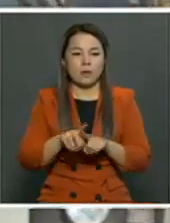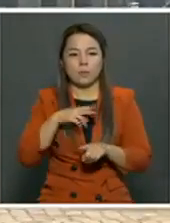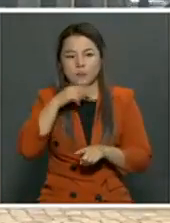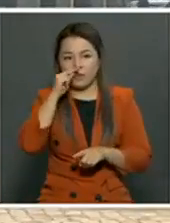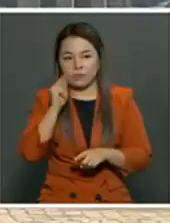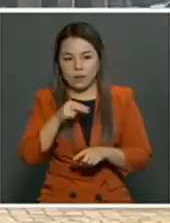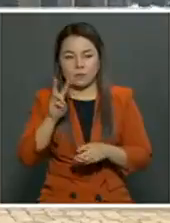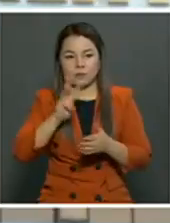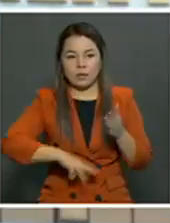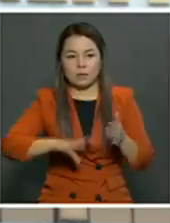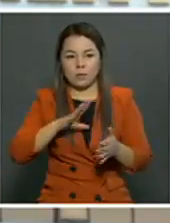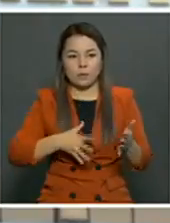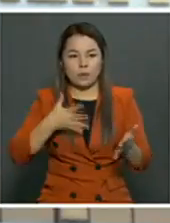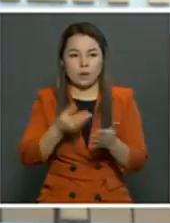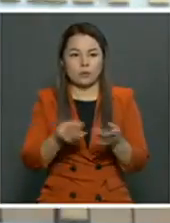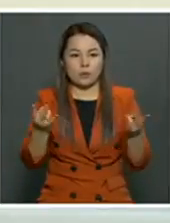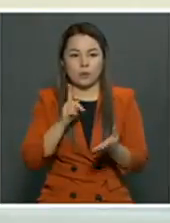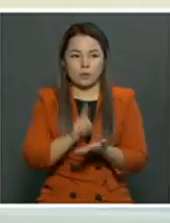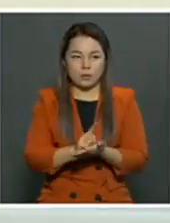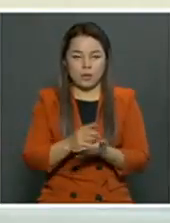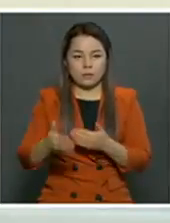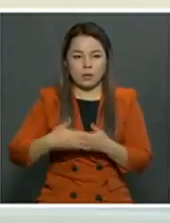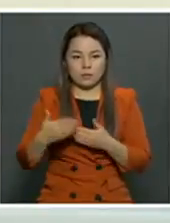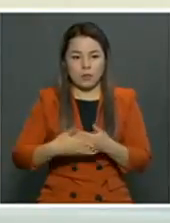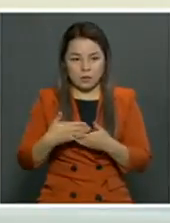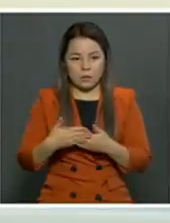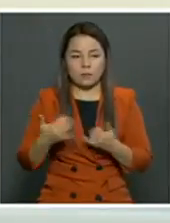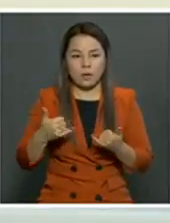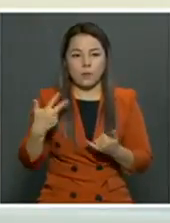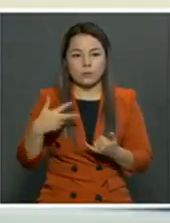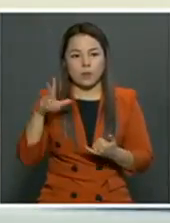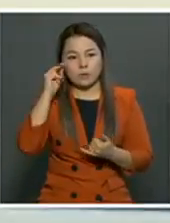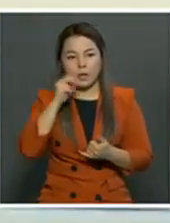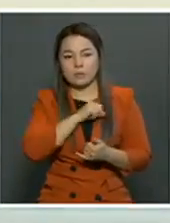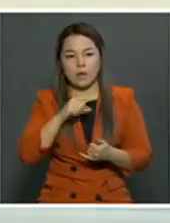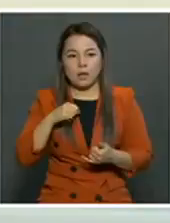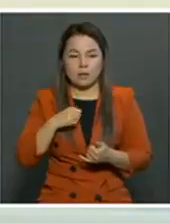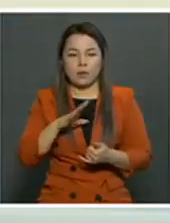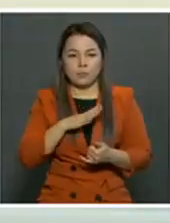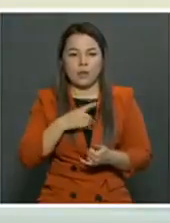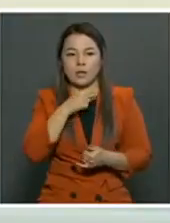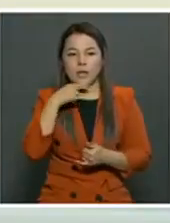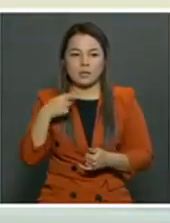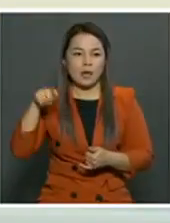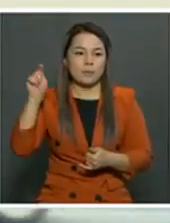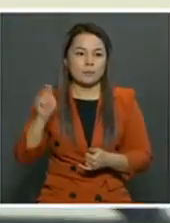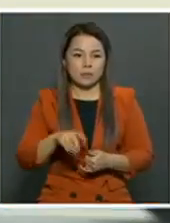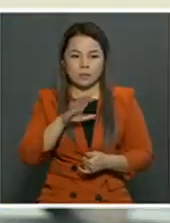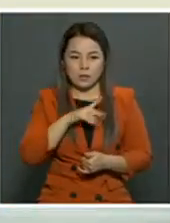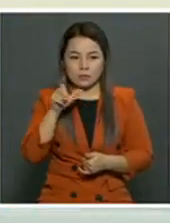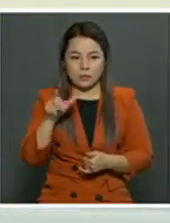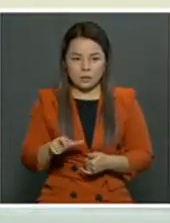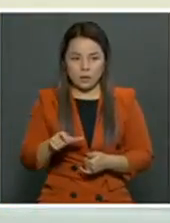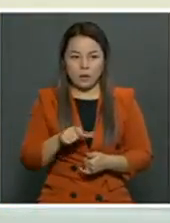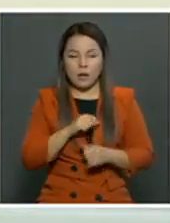салынды. Ол 31-ші Наурыз күні мемлекеттік шекарадан өткен. Ресей Федерациясынан келген, яғни